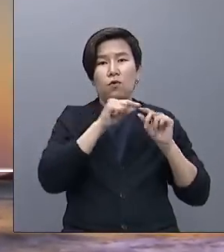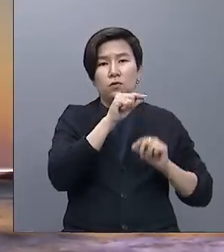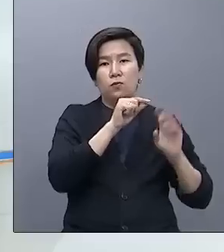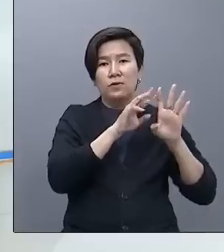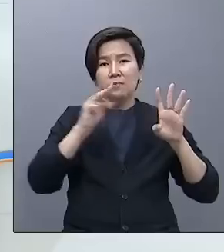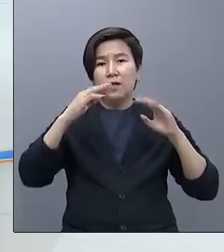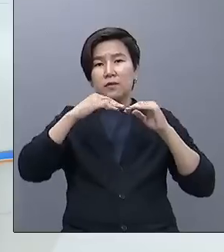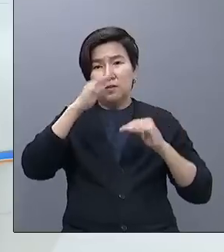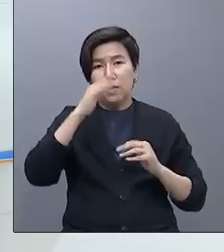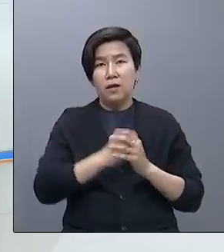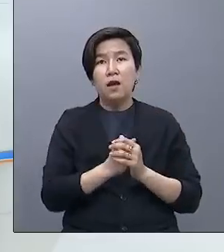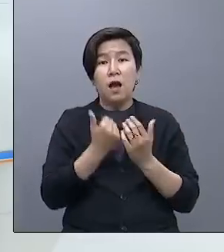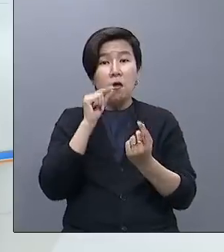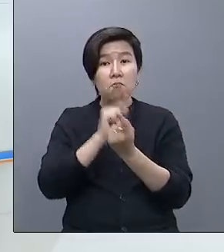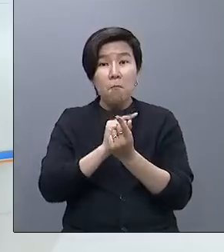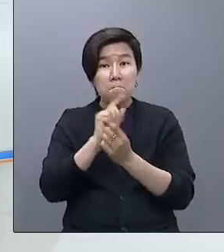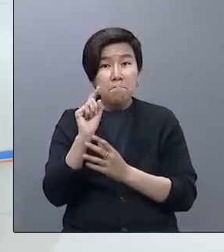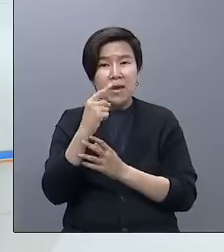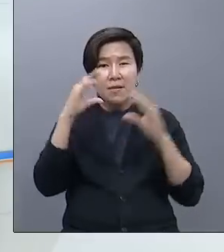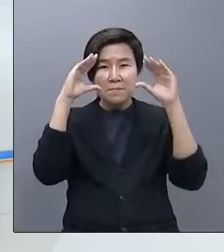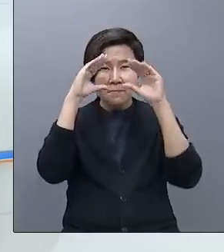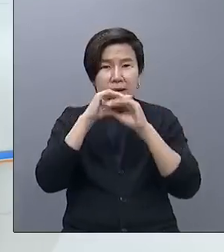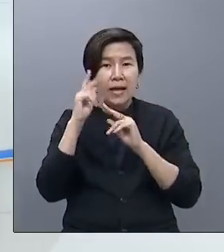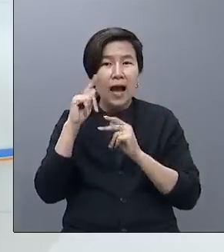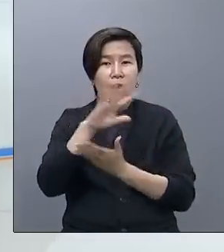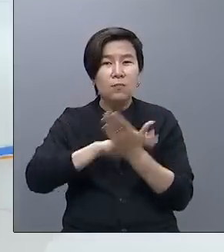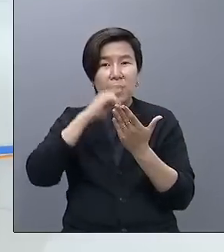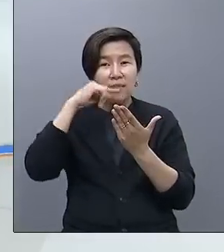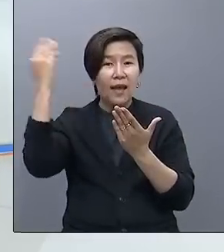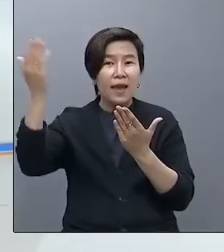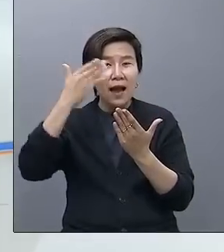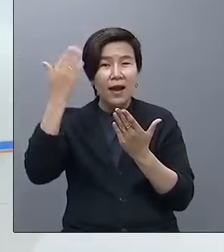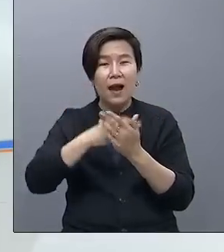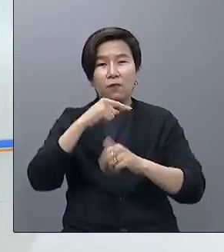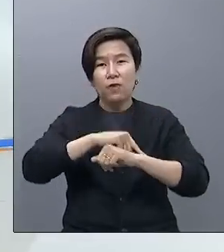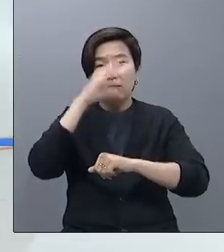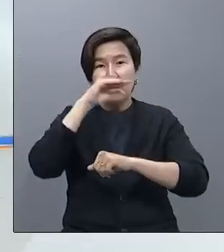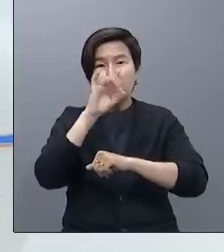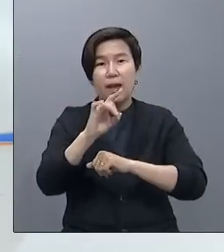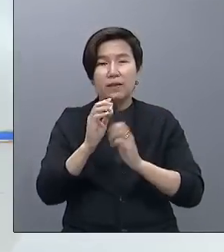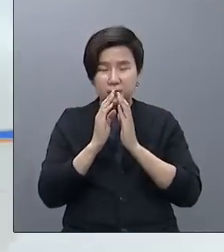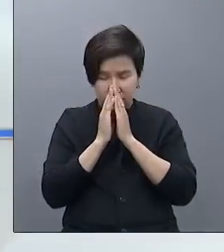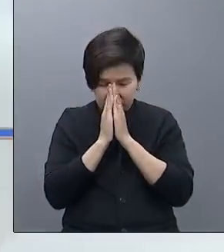ตรและกลับมาติดตามรายงานสภาพอากาศได้ใหม่ในช่วงข่าวค่ำมิติใหม่เวลาก่อน 20:00 น.สวัสดีค่ะ